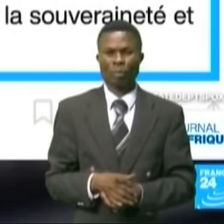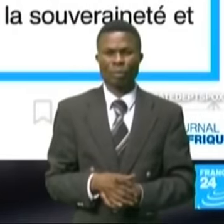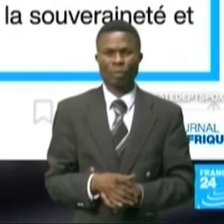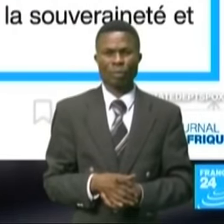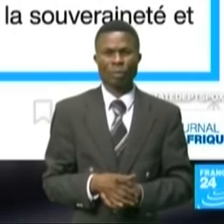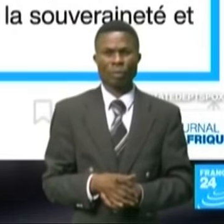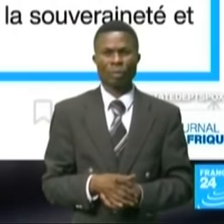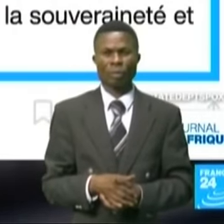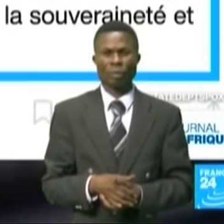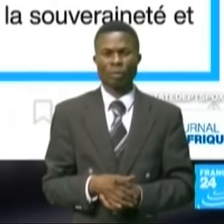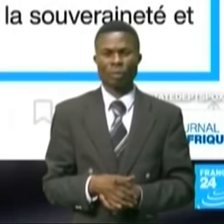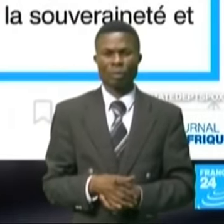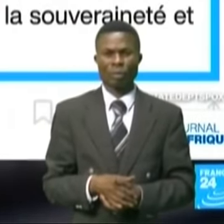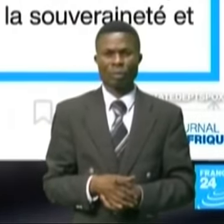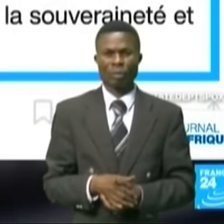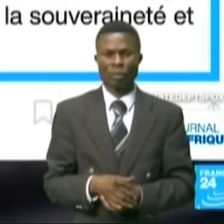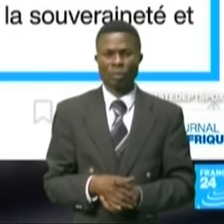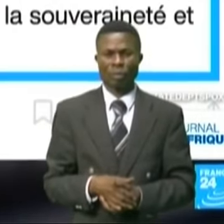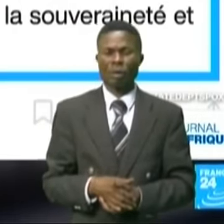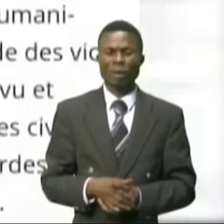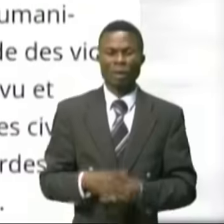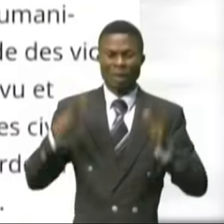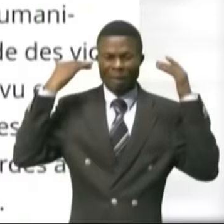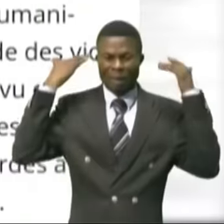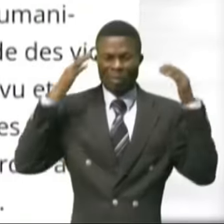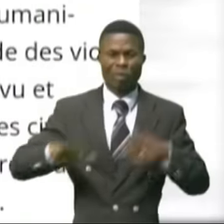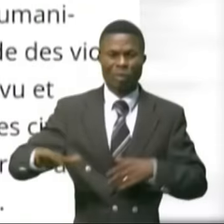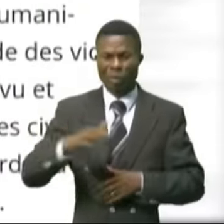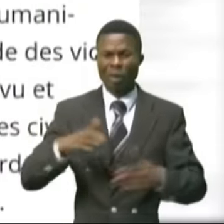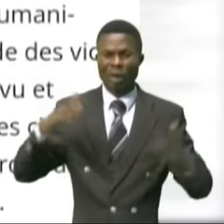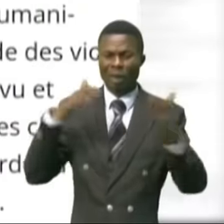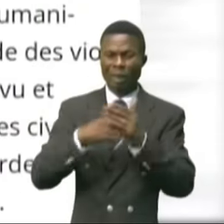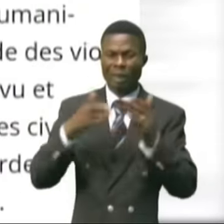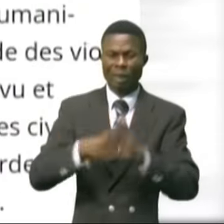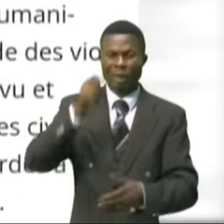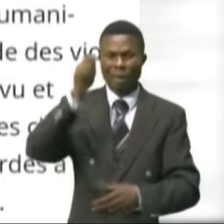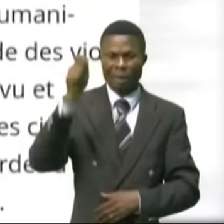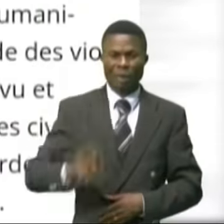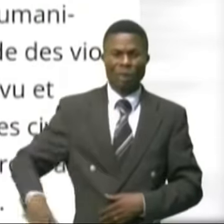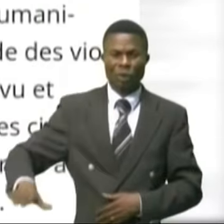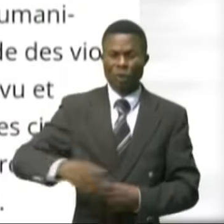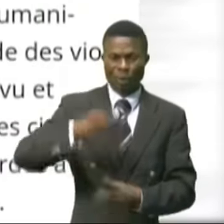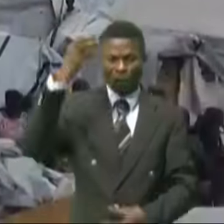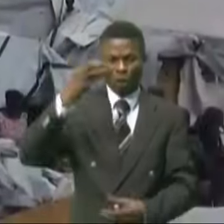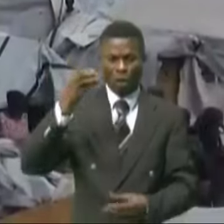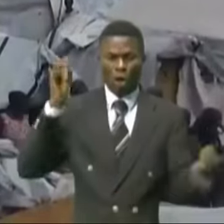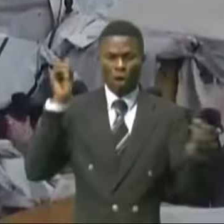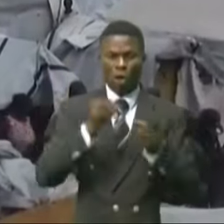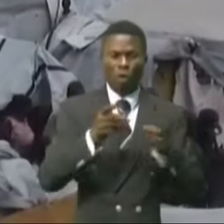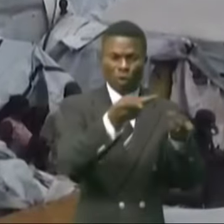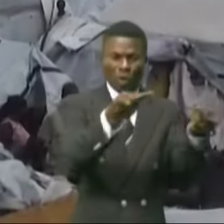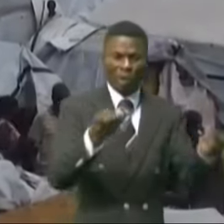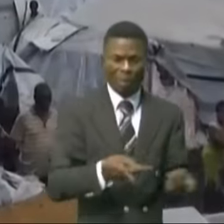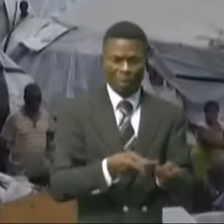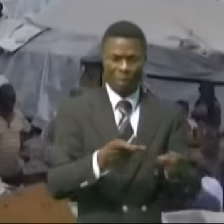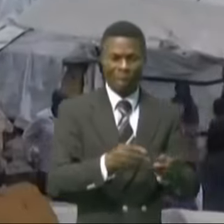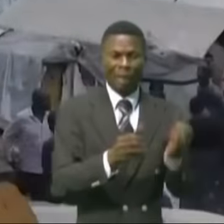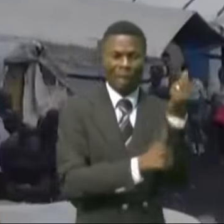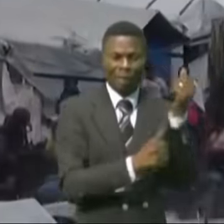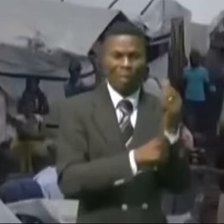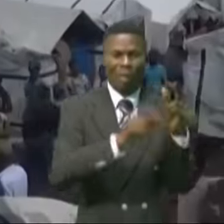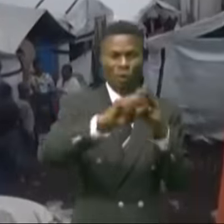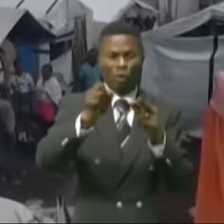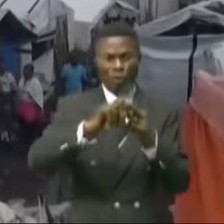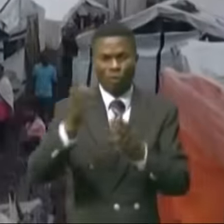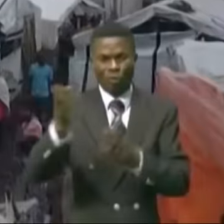Les condamnations fusent d'un peu partout. L'attaque de l'armée rwandaise contre les camps des déplacés de Mugunga est révélatrice de